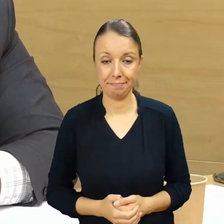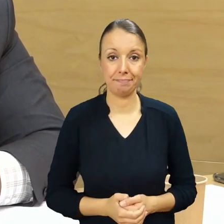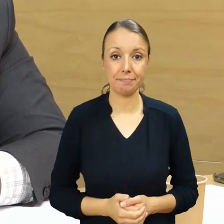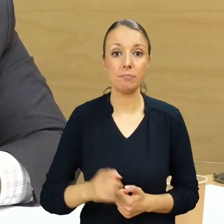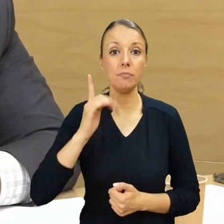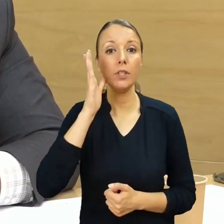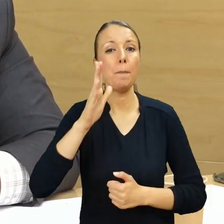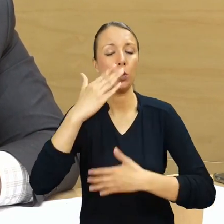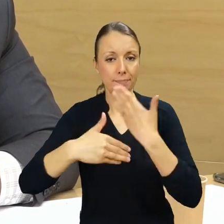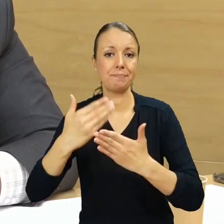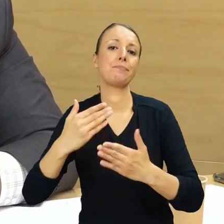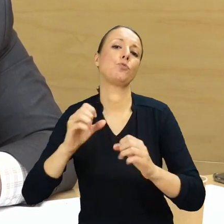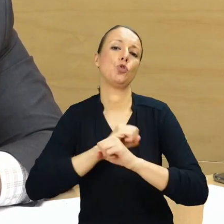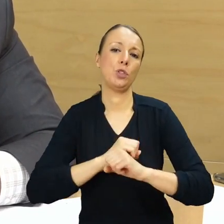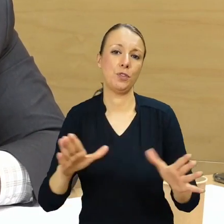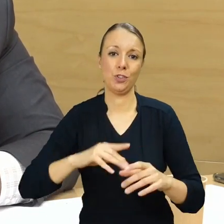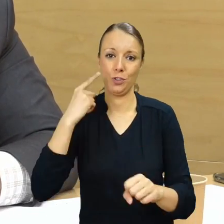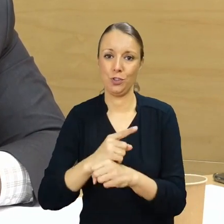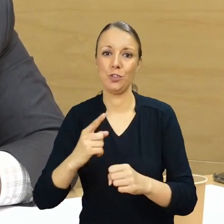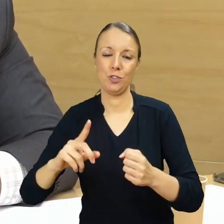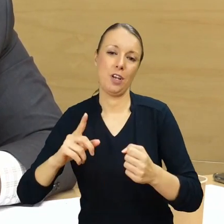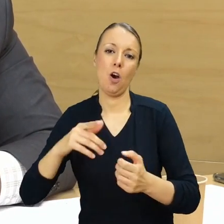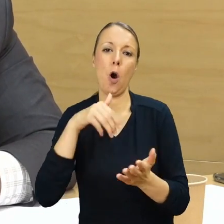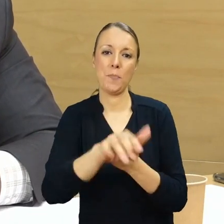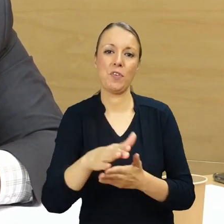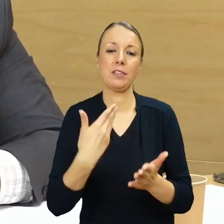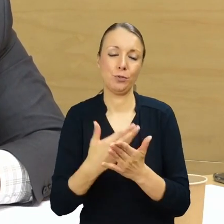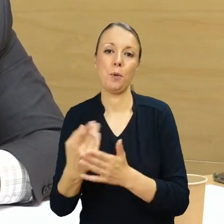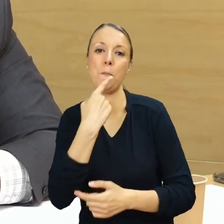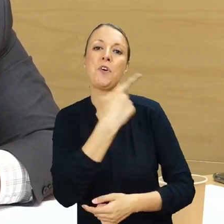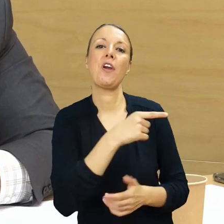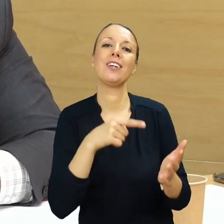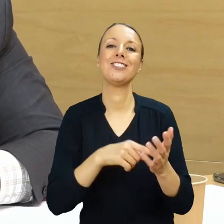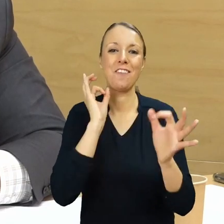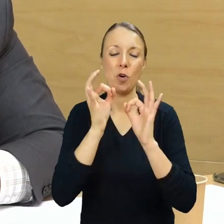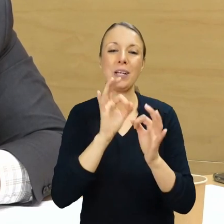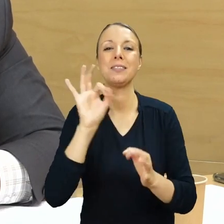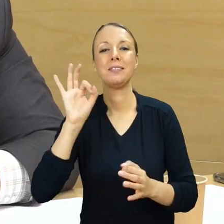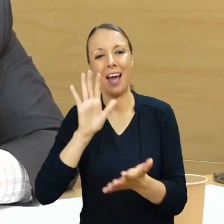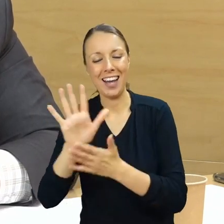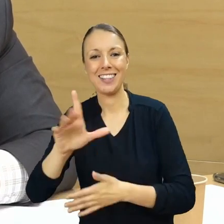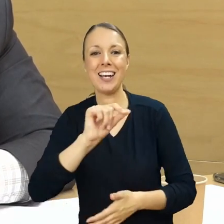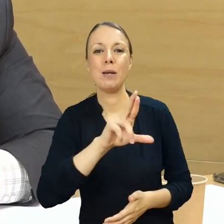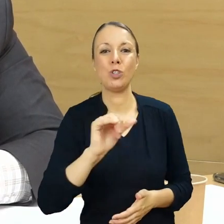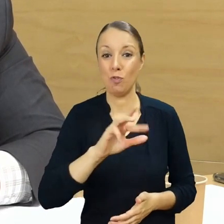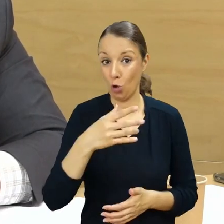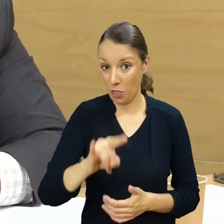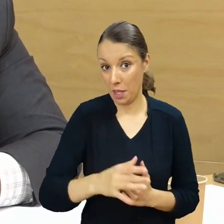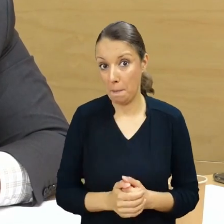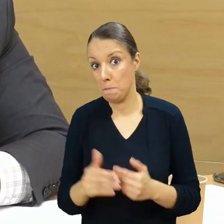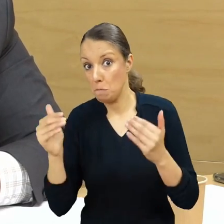odmowną oczywiście, powołując się na to, że informacja ma charakter przetworzony. Może faktycznie tak jest, no chodzi o 2,5 tysiąca spraw ich